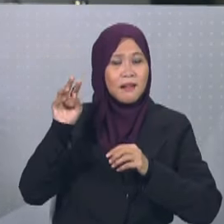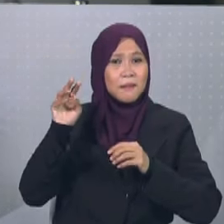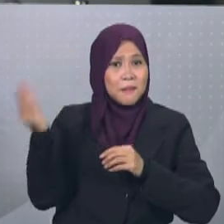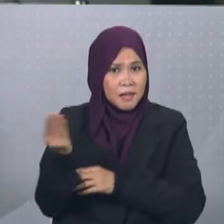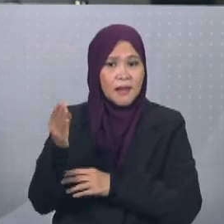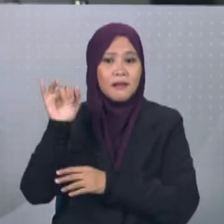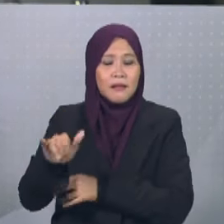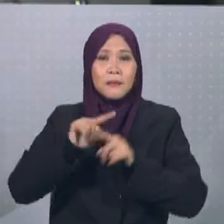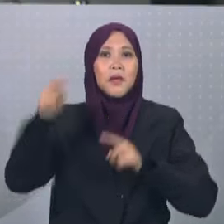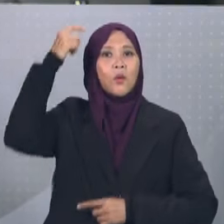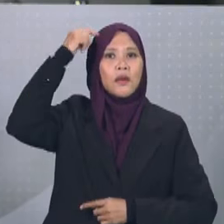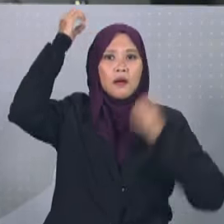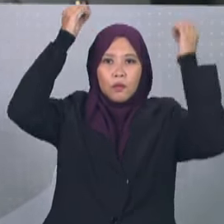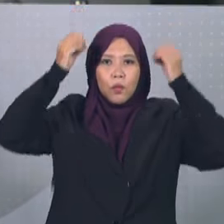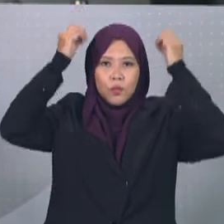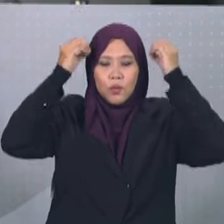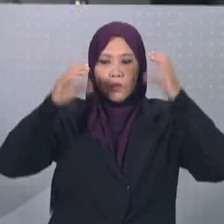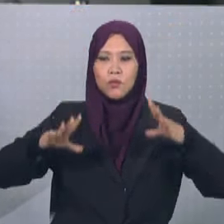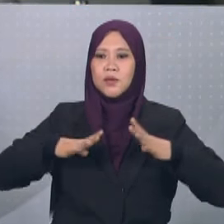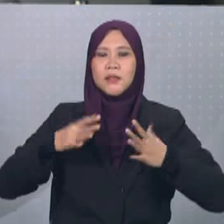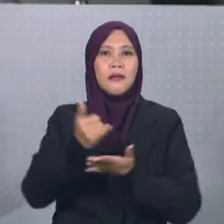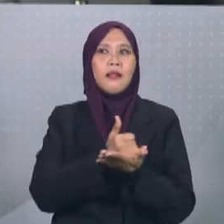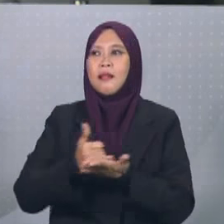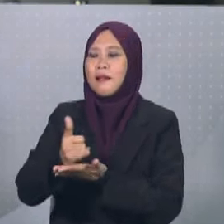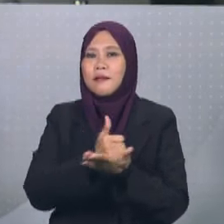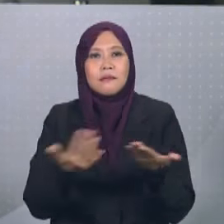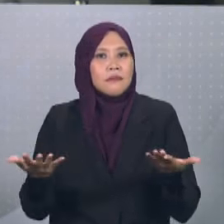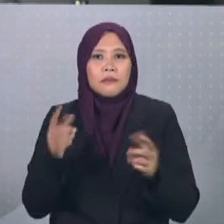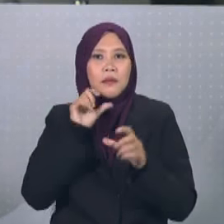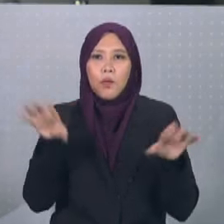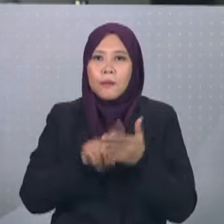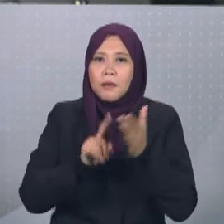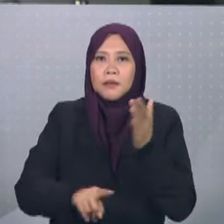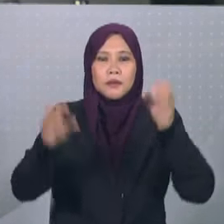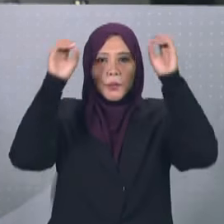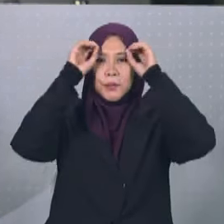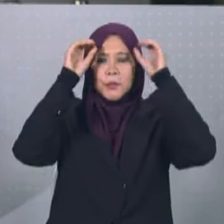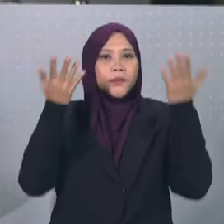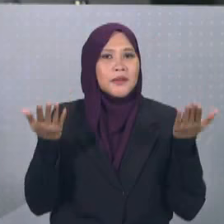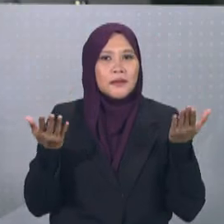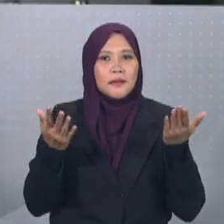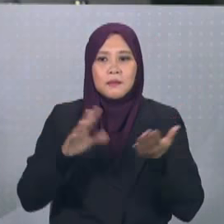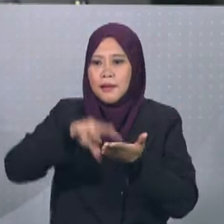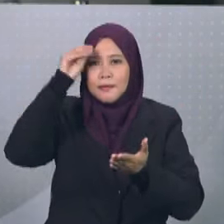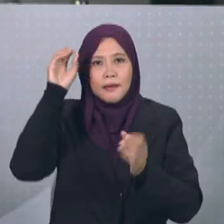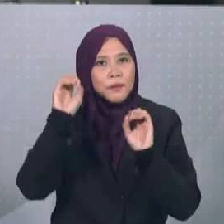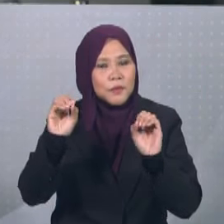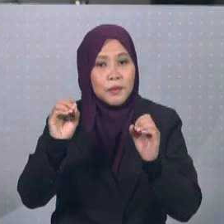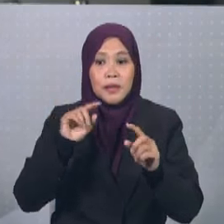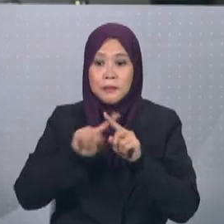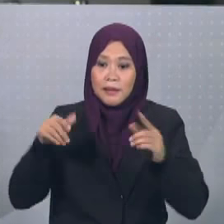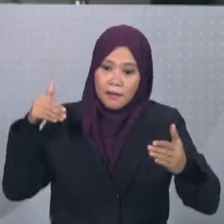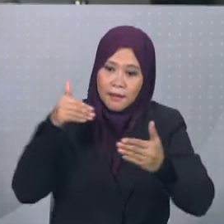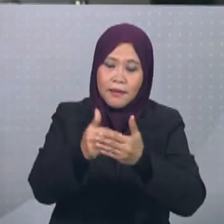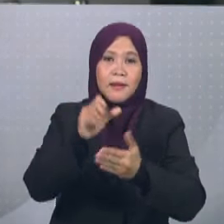normal. Maksudnya otak awak kosong di waktu cuti, awak tak buat apa, jadi awak masuk ke sekolah, awak akan kosong dan awak akan tak nak belajar sampai ke hujung tahun. Dan awak kena ingat, kalau sampai ada SPM tahun ni,